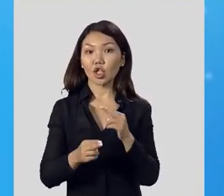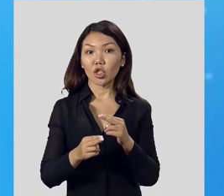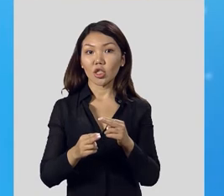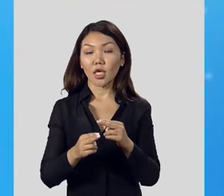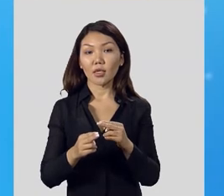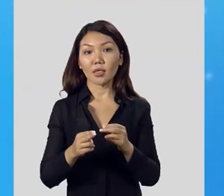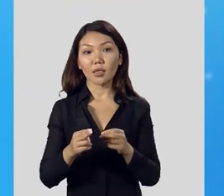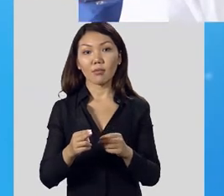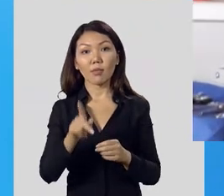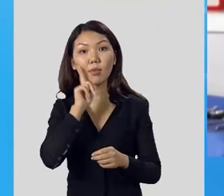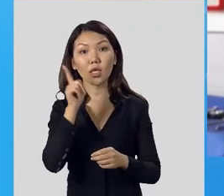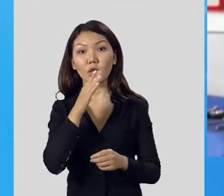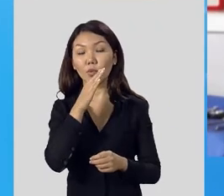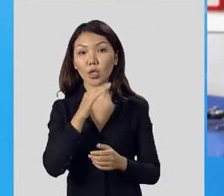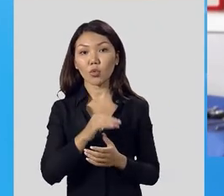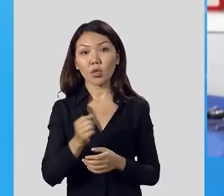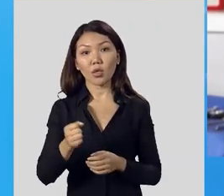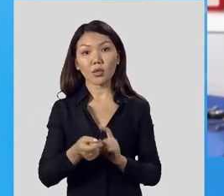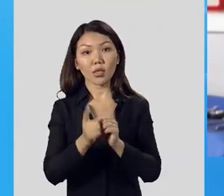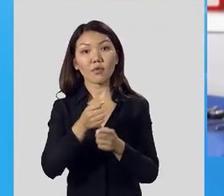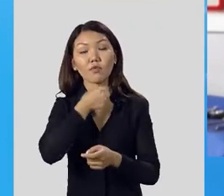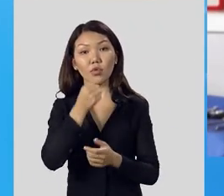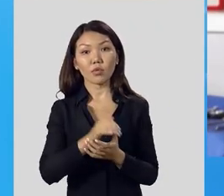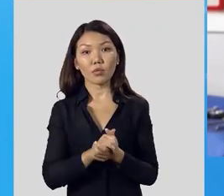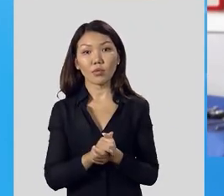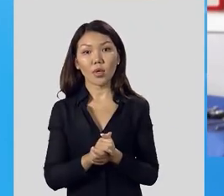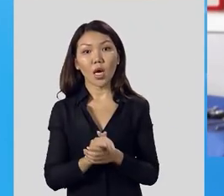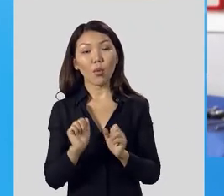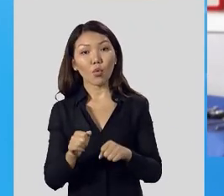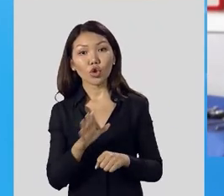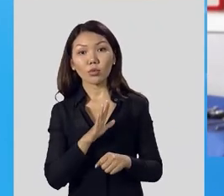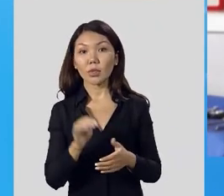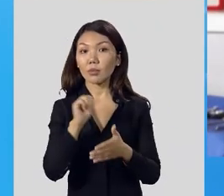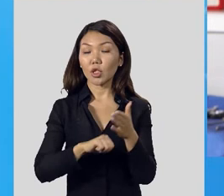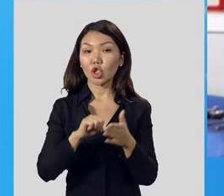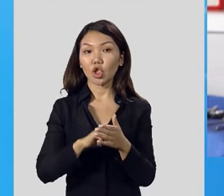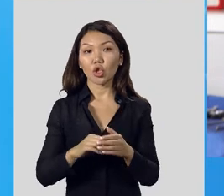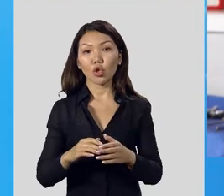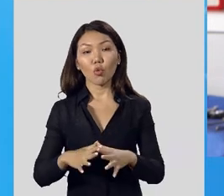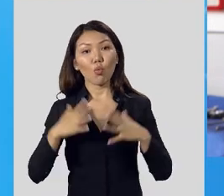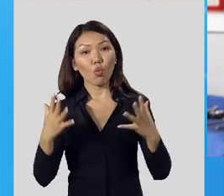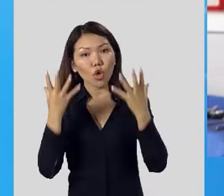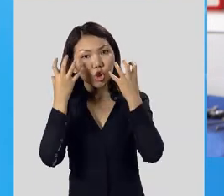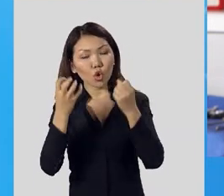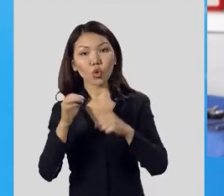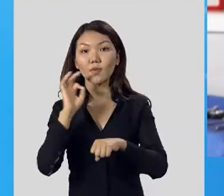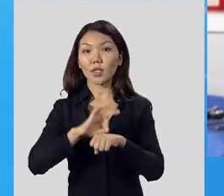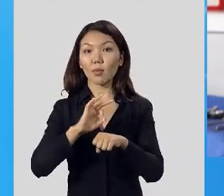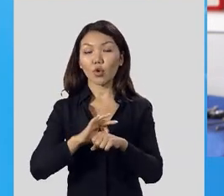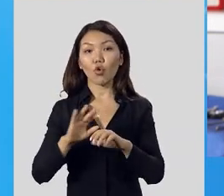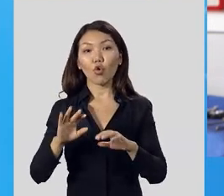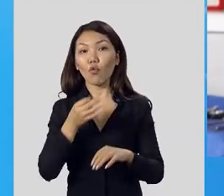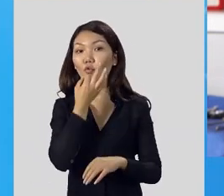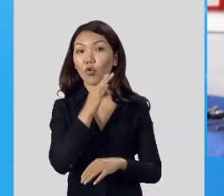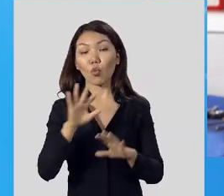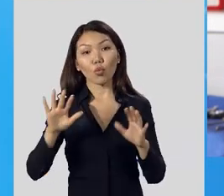а может стать предвестником другого, более серьезного заболевания. В любом случае